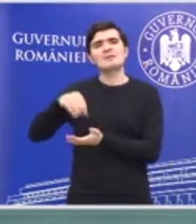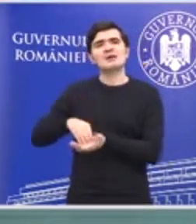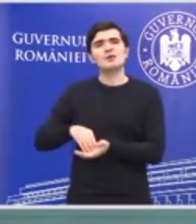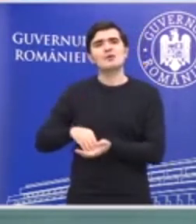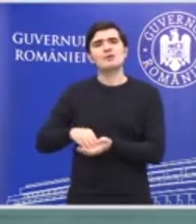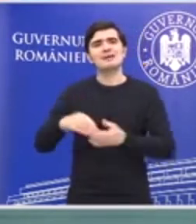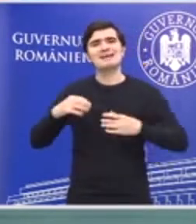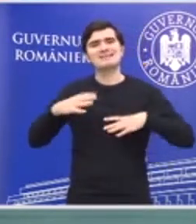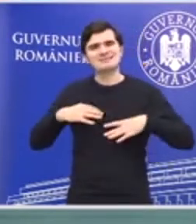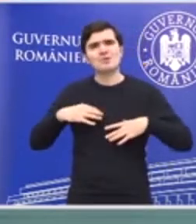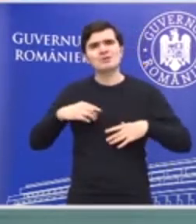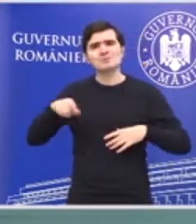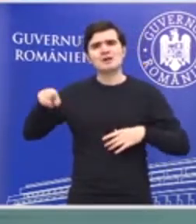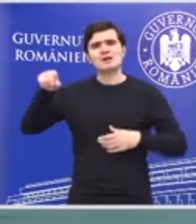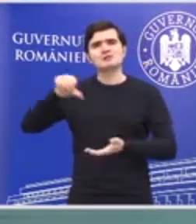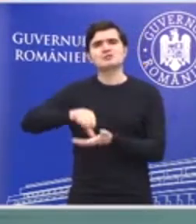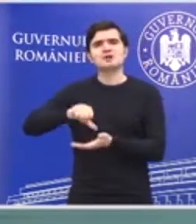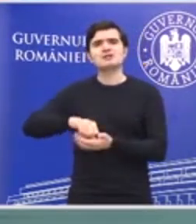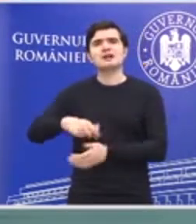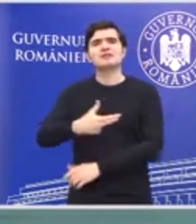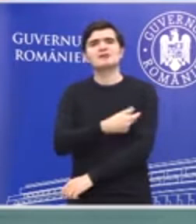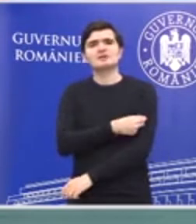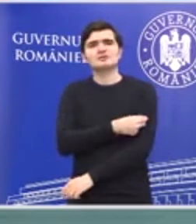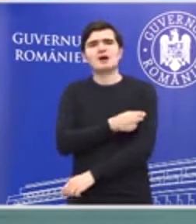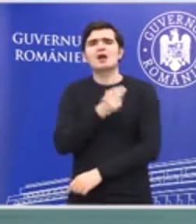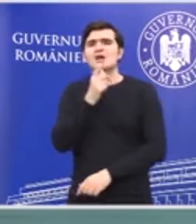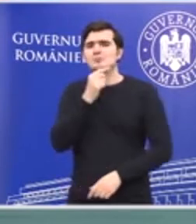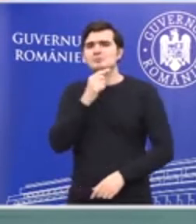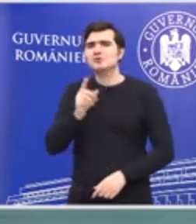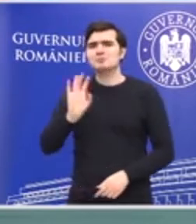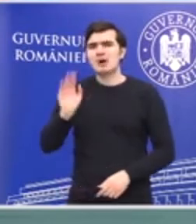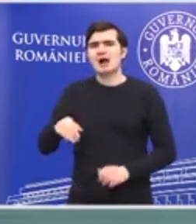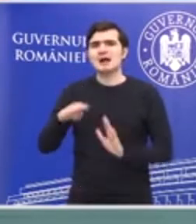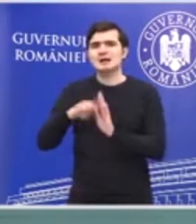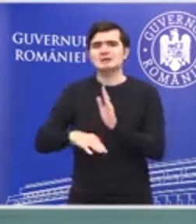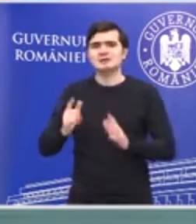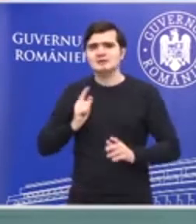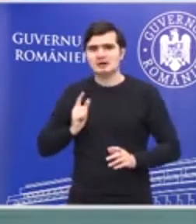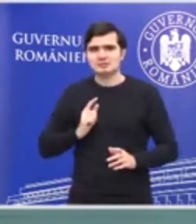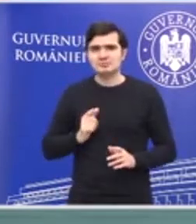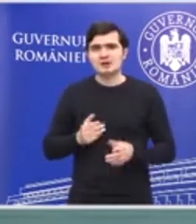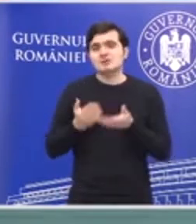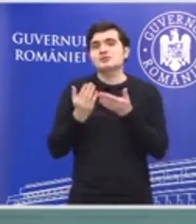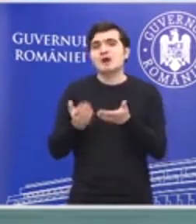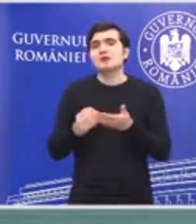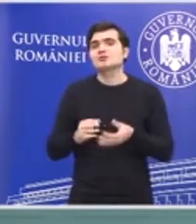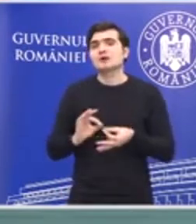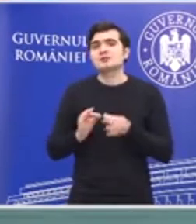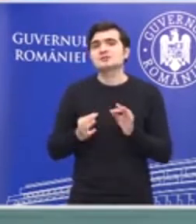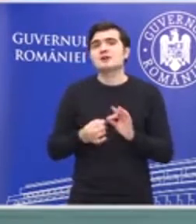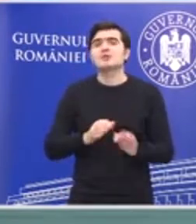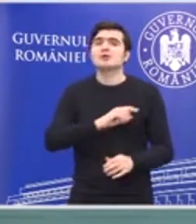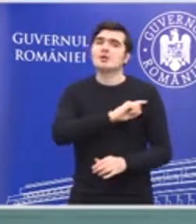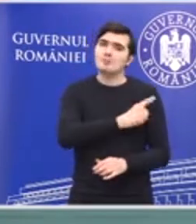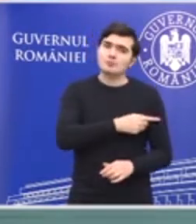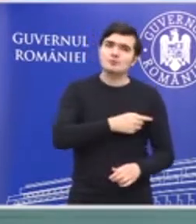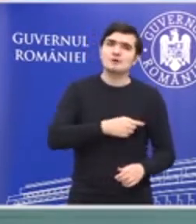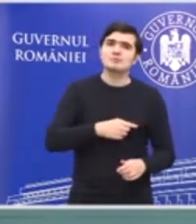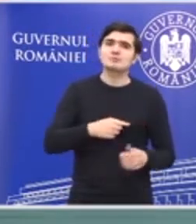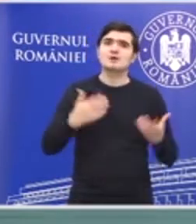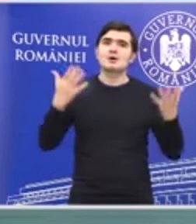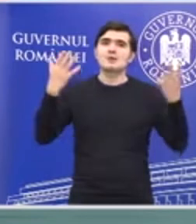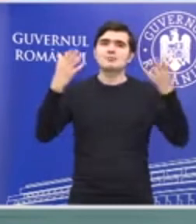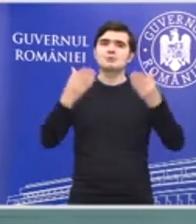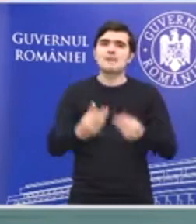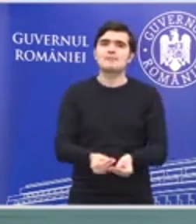de vaccinare și care nu vor mai avea listă de așteptare. În acest fel, practic putem să epuizăm și